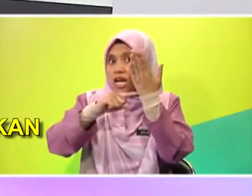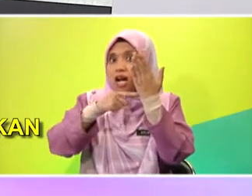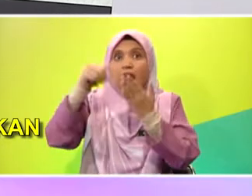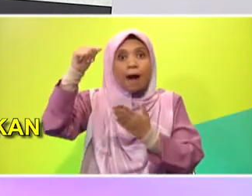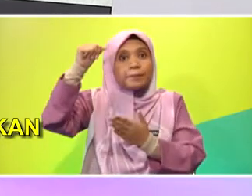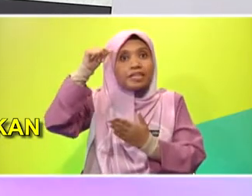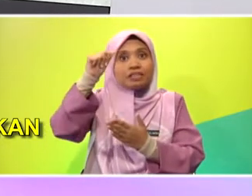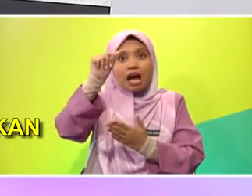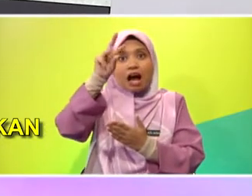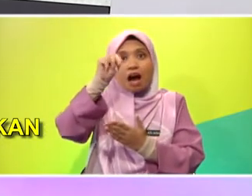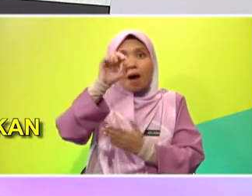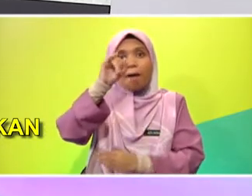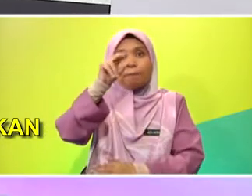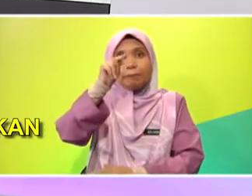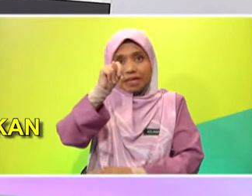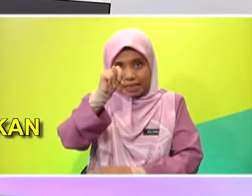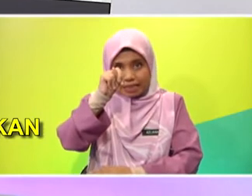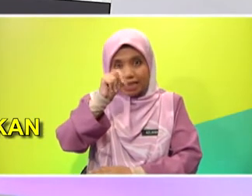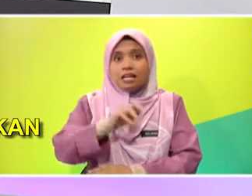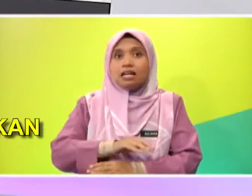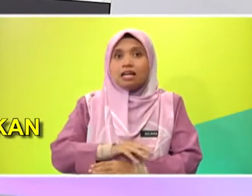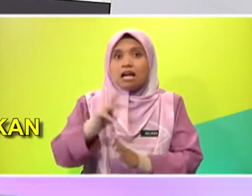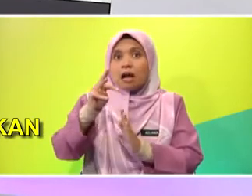Oke amin menyertai